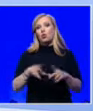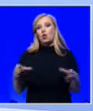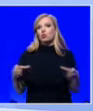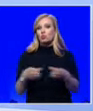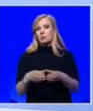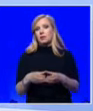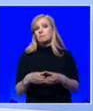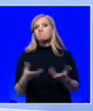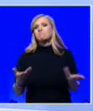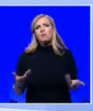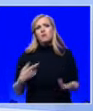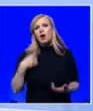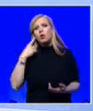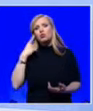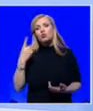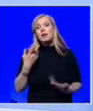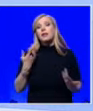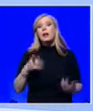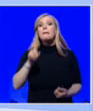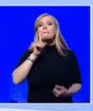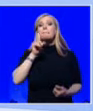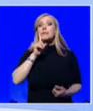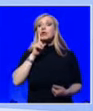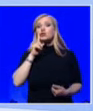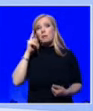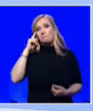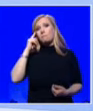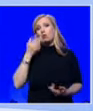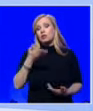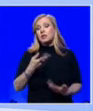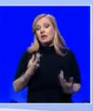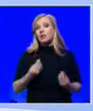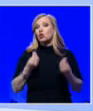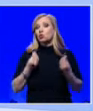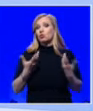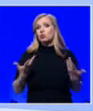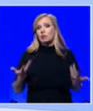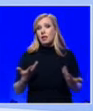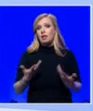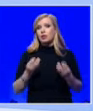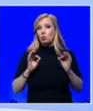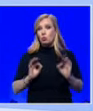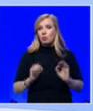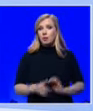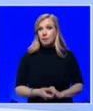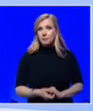което чухме, е една мъжка позиция. Тя трябва да бъде оценена подобаващо, по достоинство.